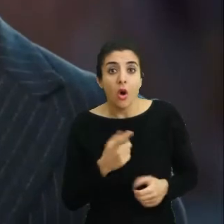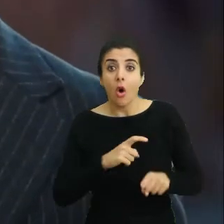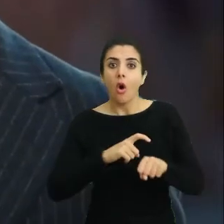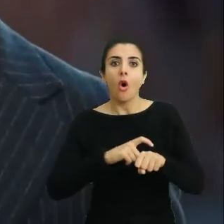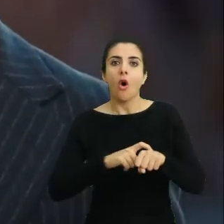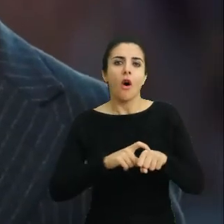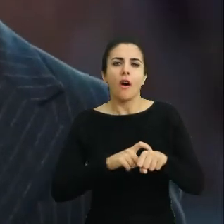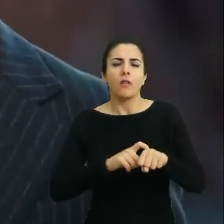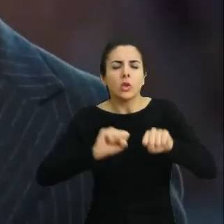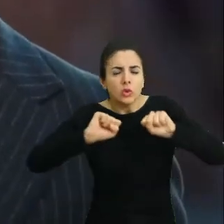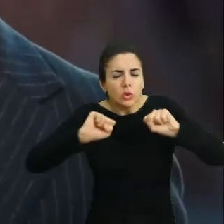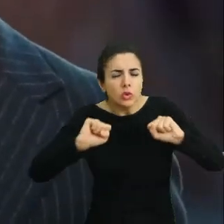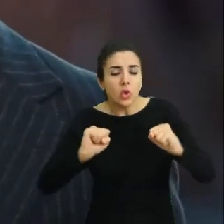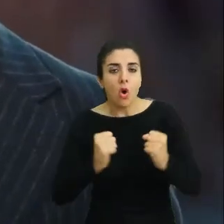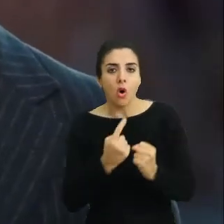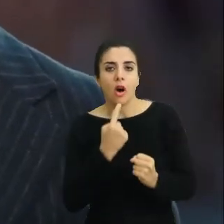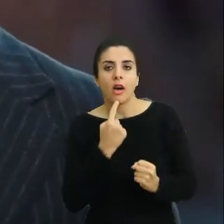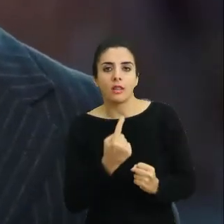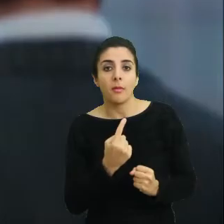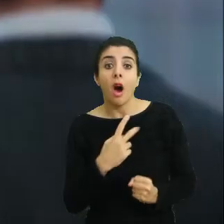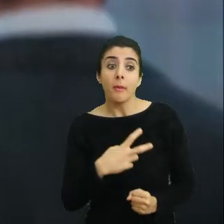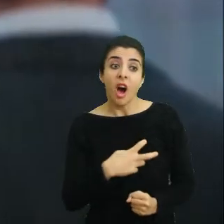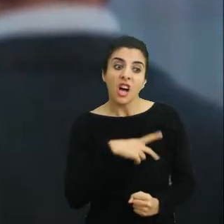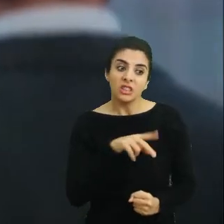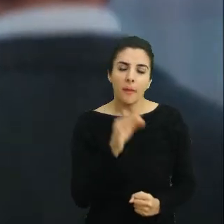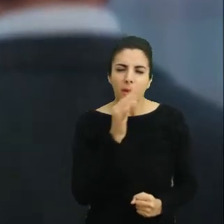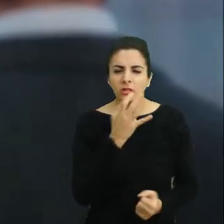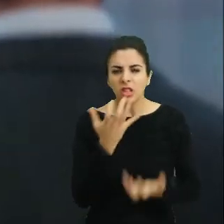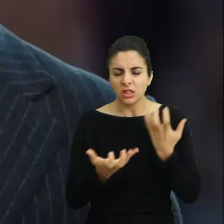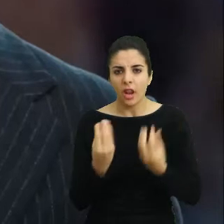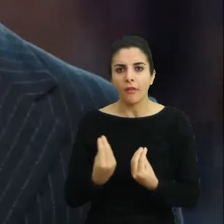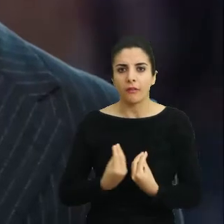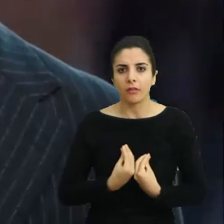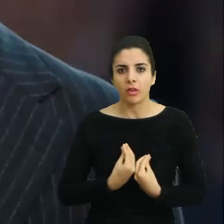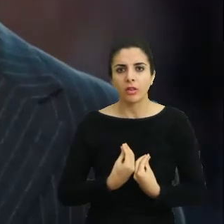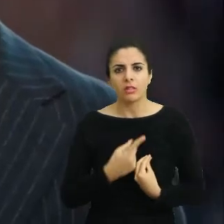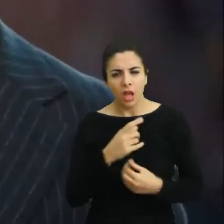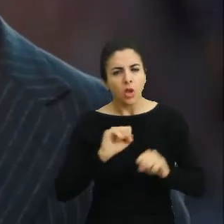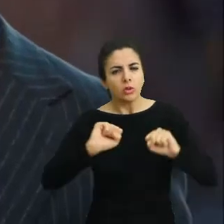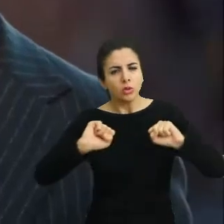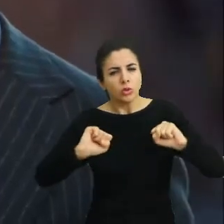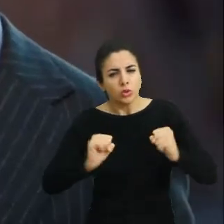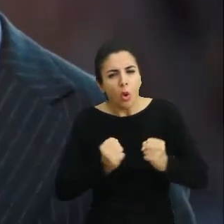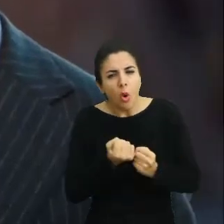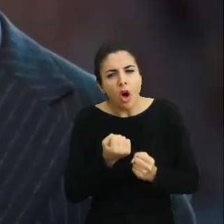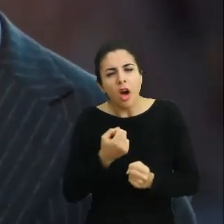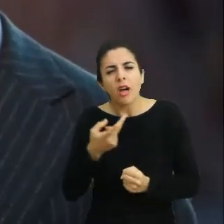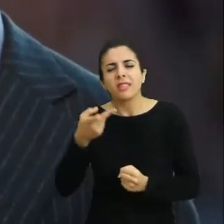Öfke zemheriden de beter soğuk. Ama aşktan beter yakar. Hiç ayazda kalmış